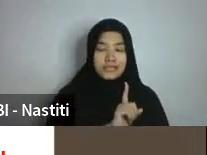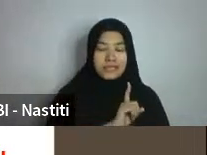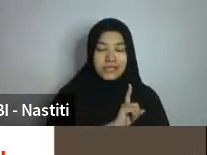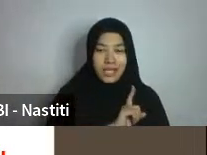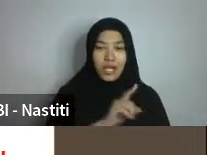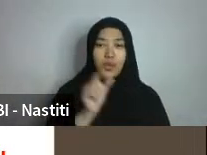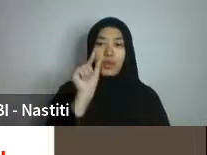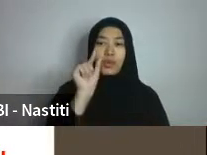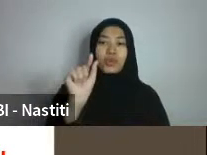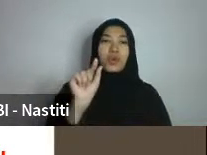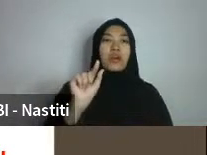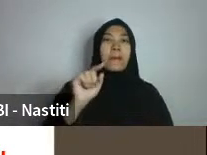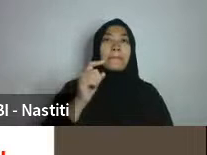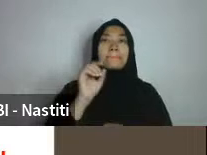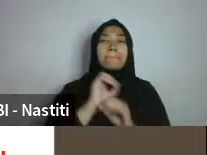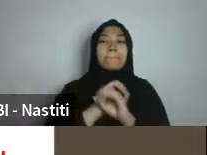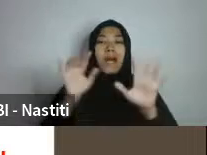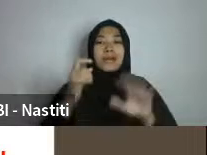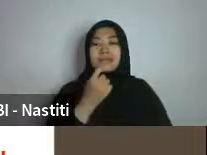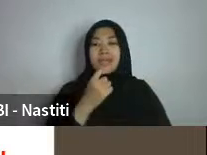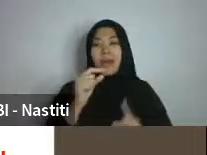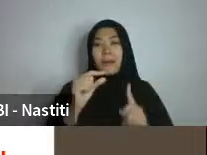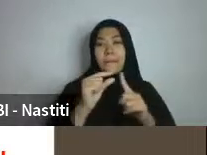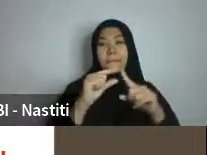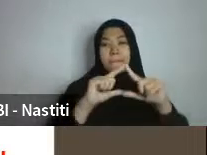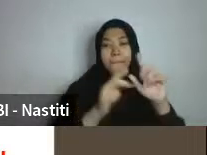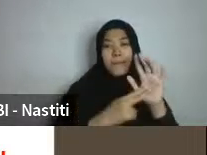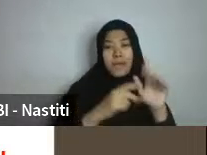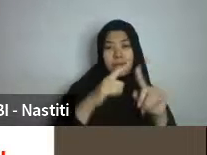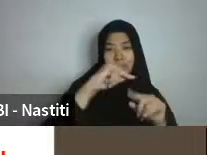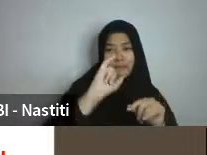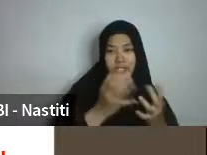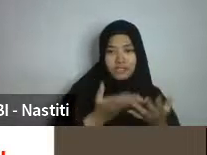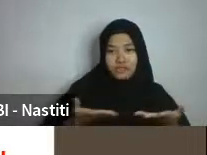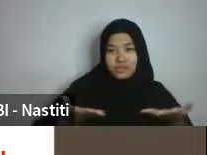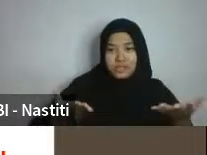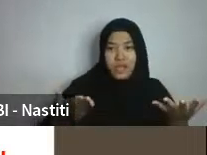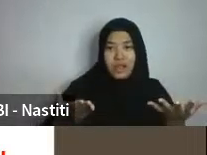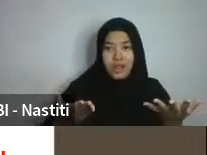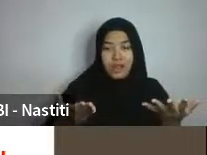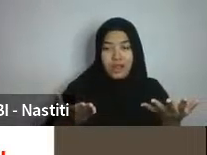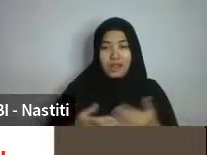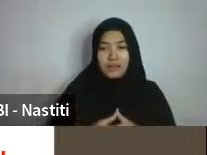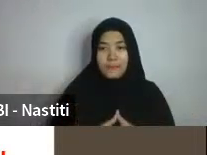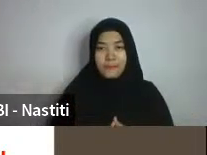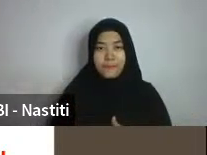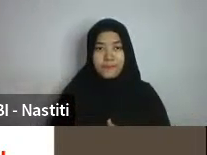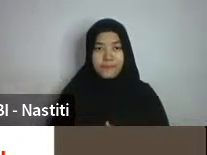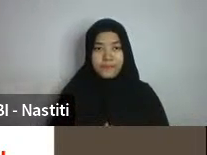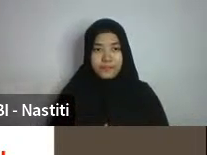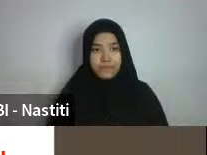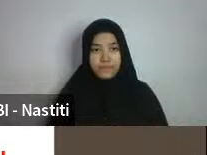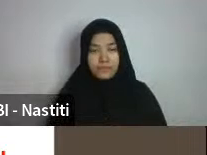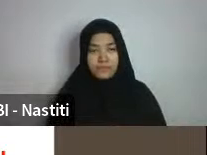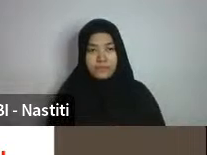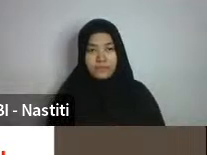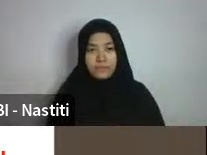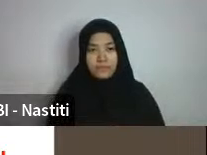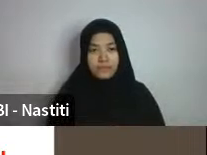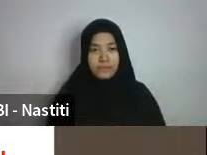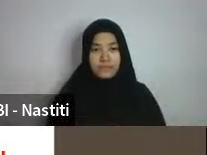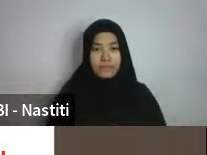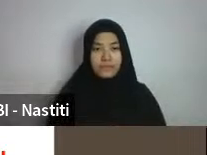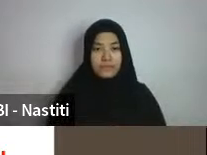sosial di Indonesia ini jumlahnya puluhan ribu orang, dan kondisinya seperti ini. Seperti saya katakan tadi, ini membutuhkan webinar sendiri